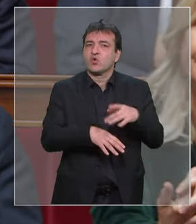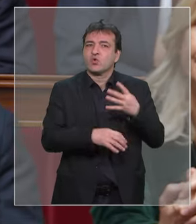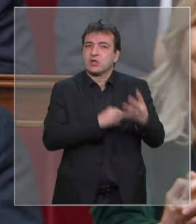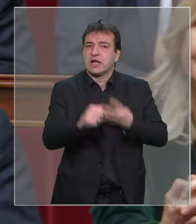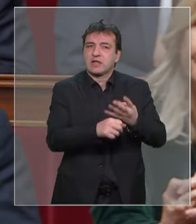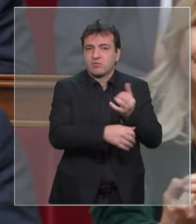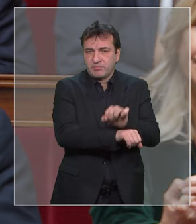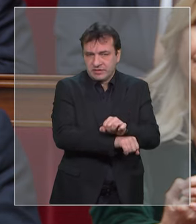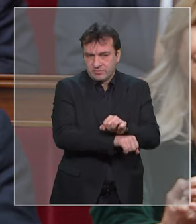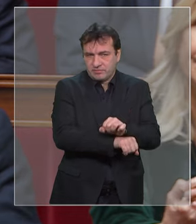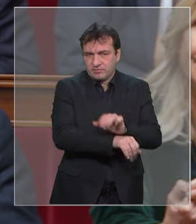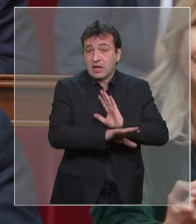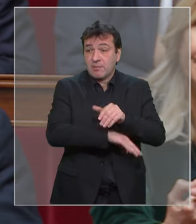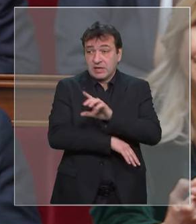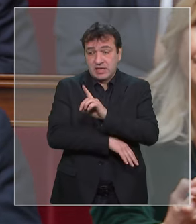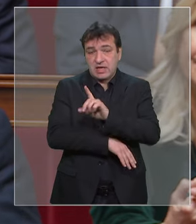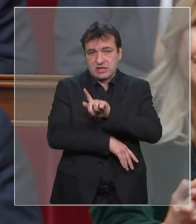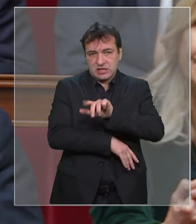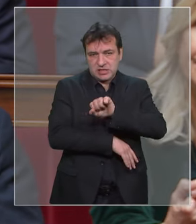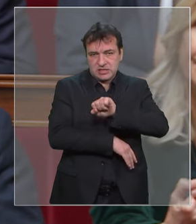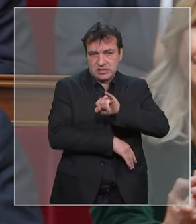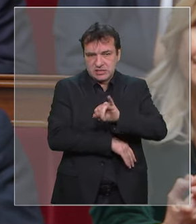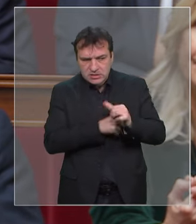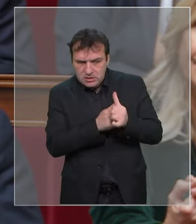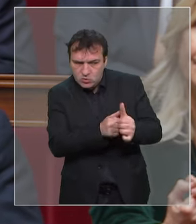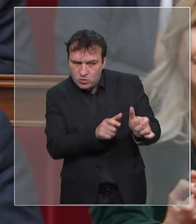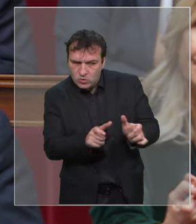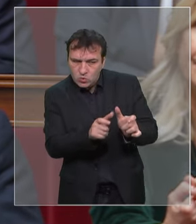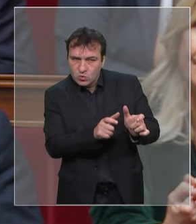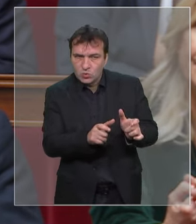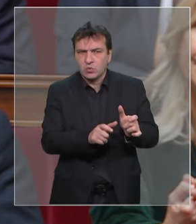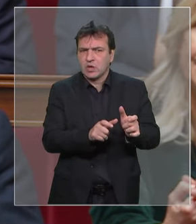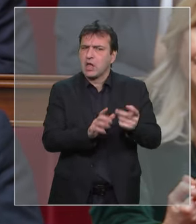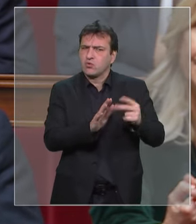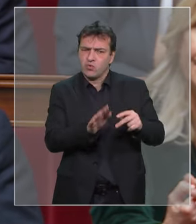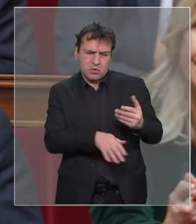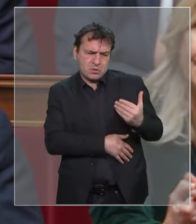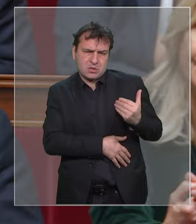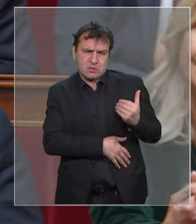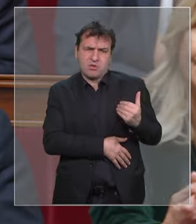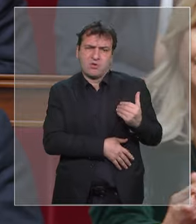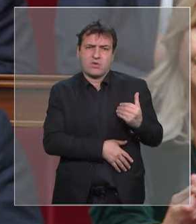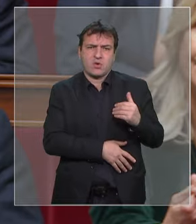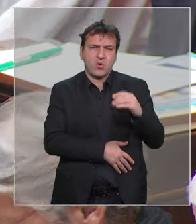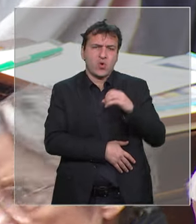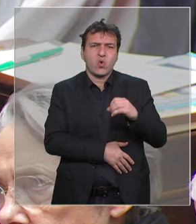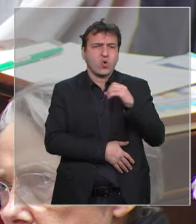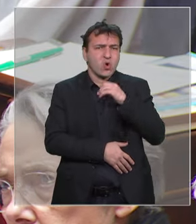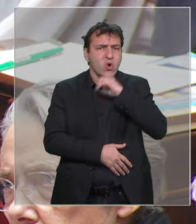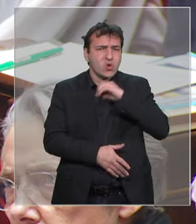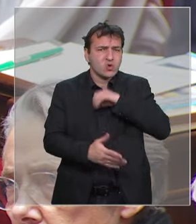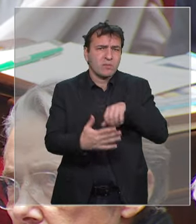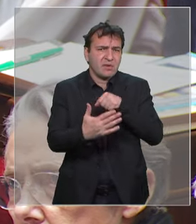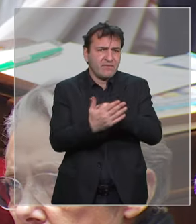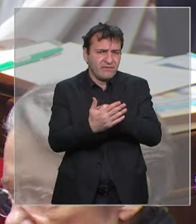la DGSI. Il y a moins de 2 mois, fin octobre, sa mère s'est rendue dans un commissariat de police pour demander à